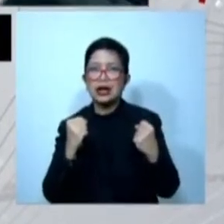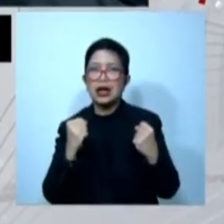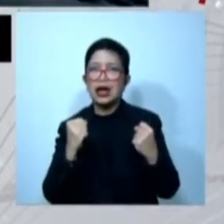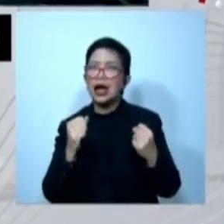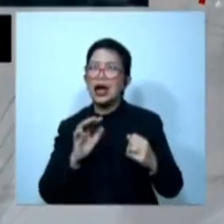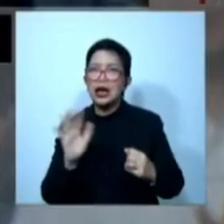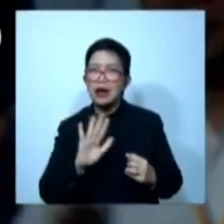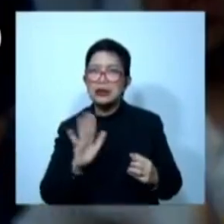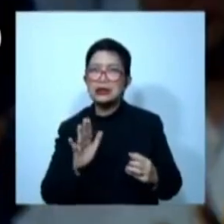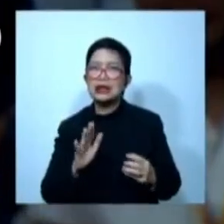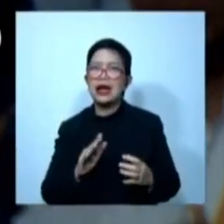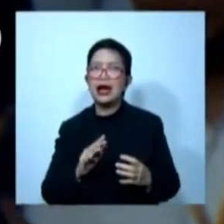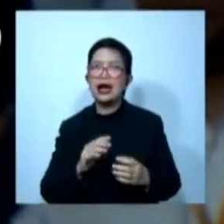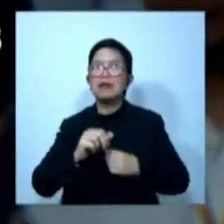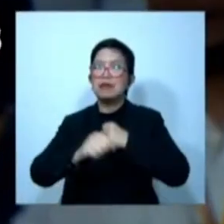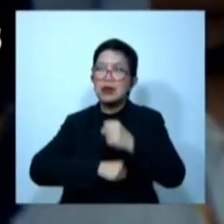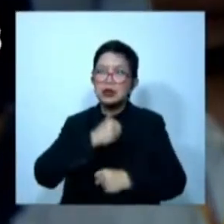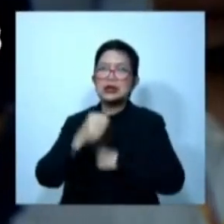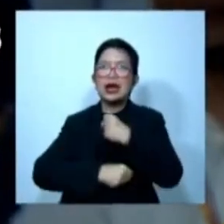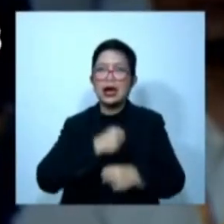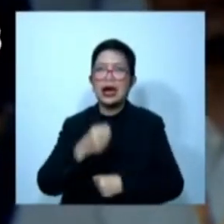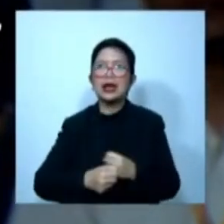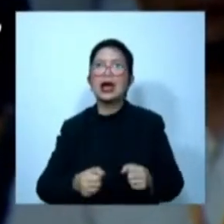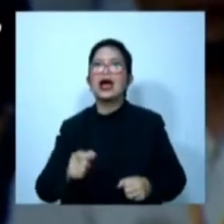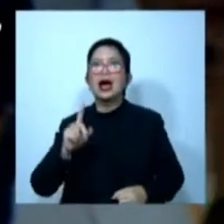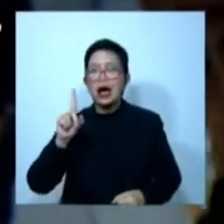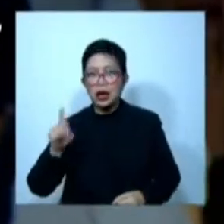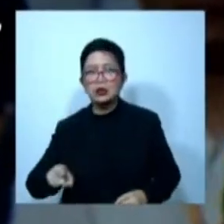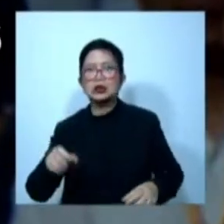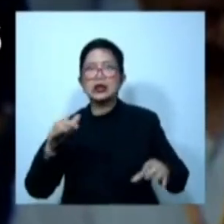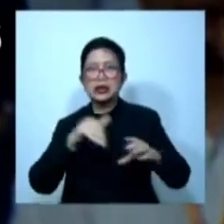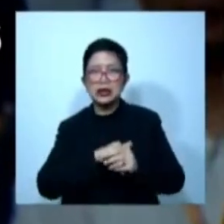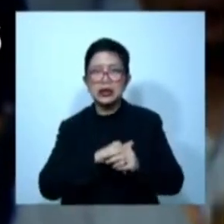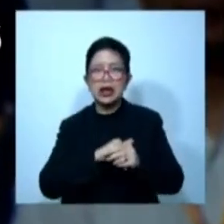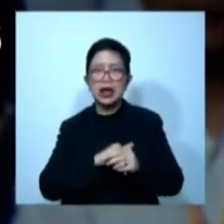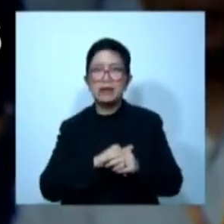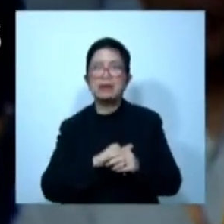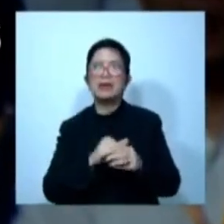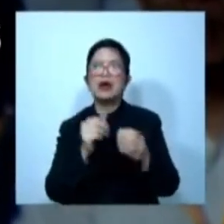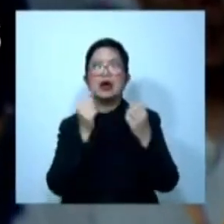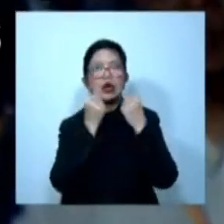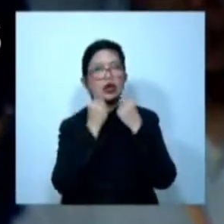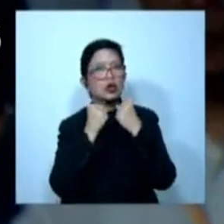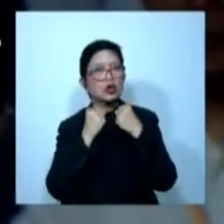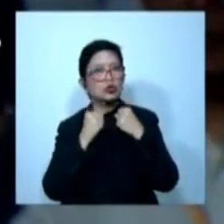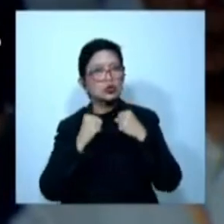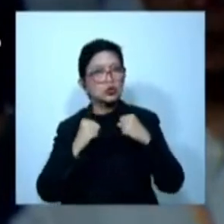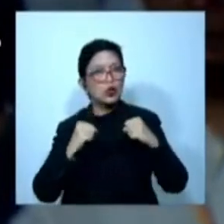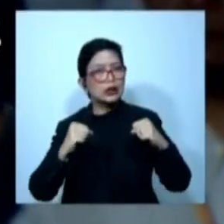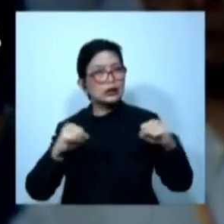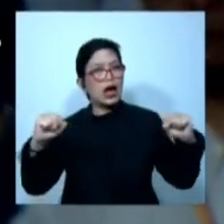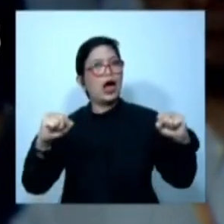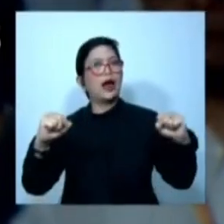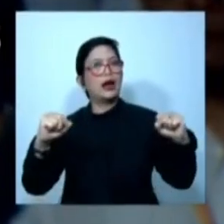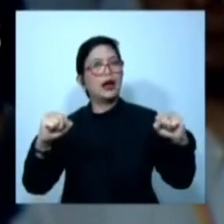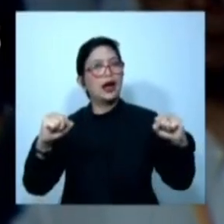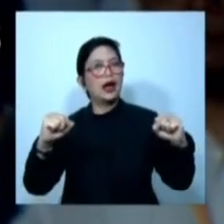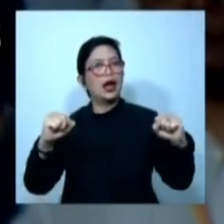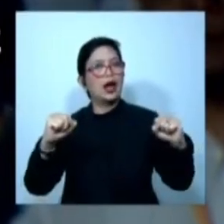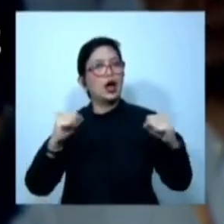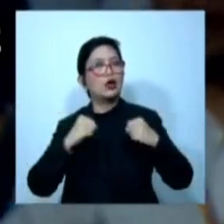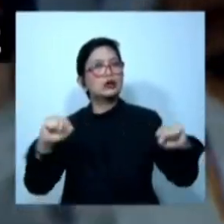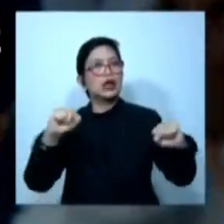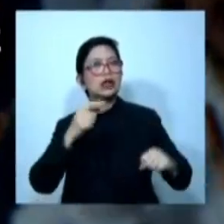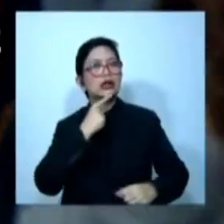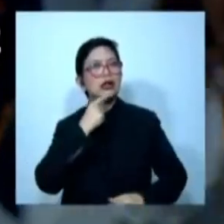harus berada dalam kekuasaan. Kekuasaan lebih dari soal bisnis, kekuasaan lebih dari soal uang, kekuasaan lebih soal